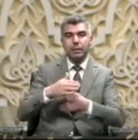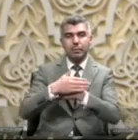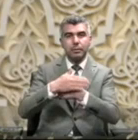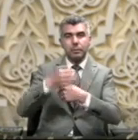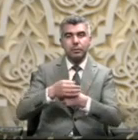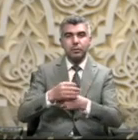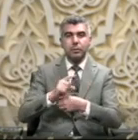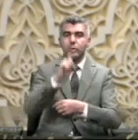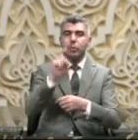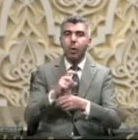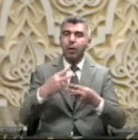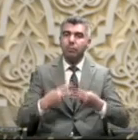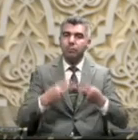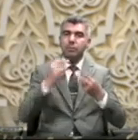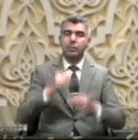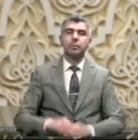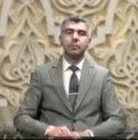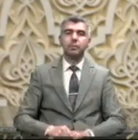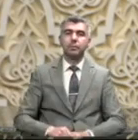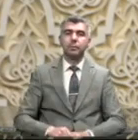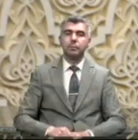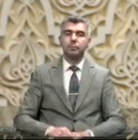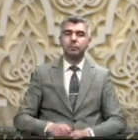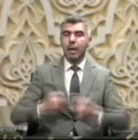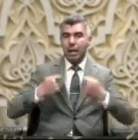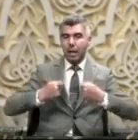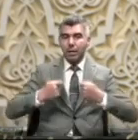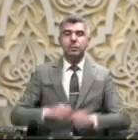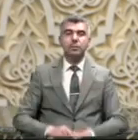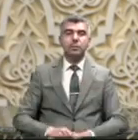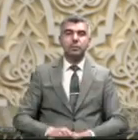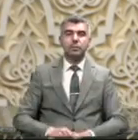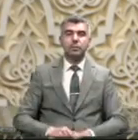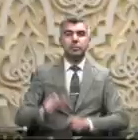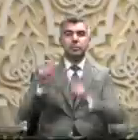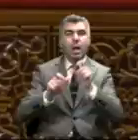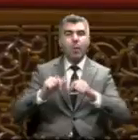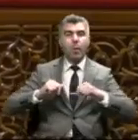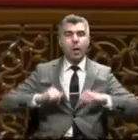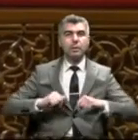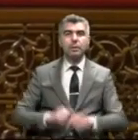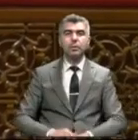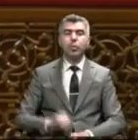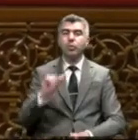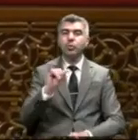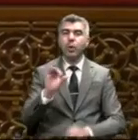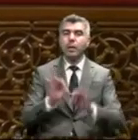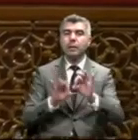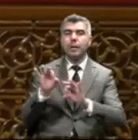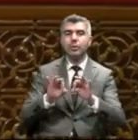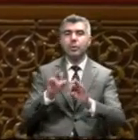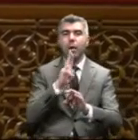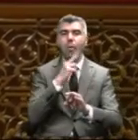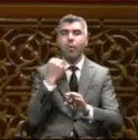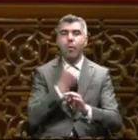الاحرار من اجل سؤالي فليتفضل السيد الرئيس السيد الوزير المحترم ما هي استراتيجيه الحكومه